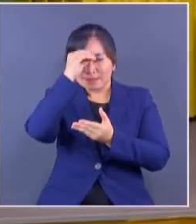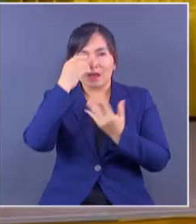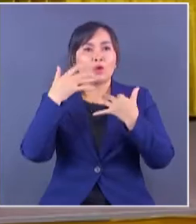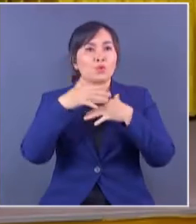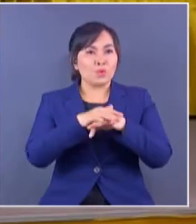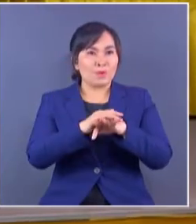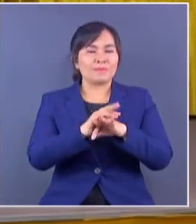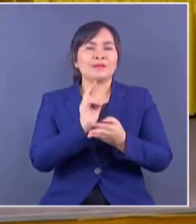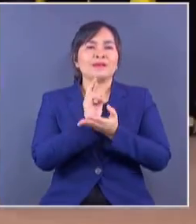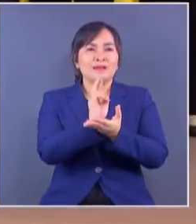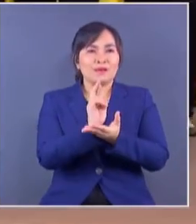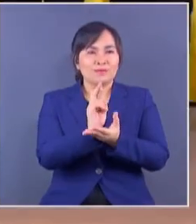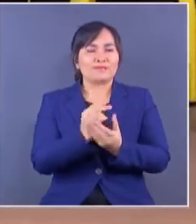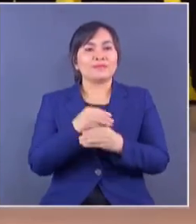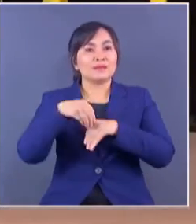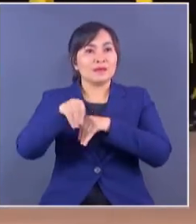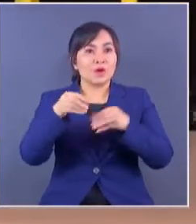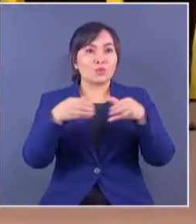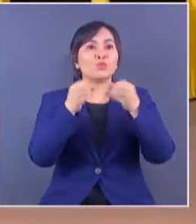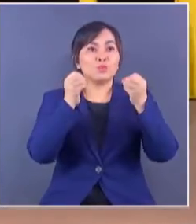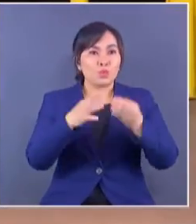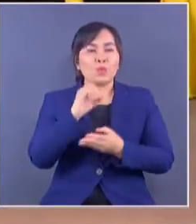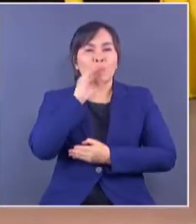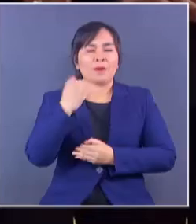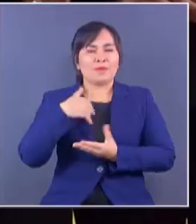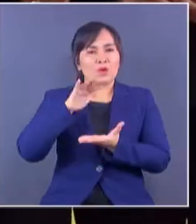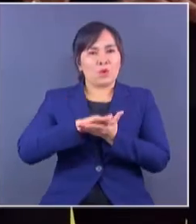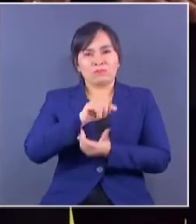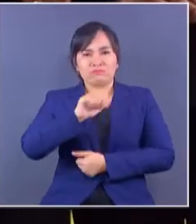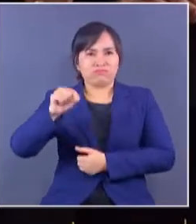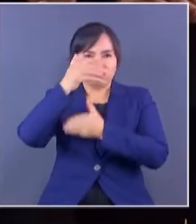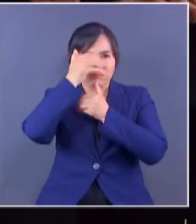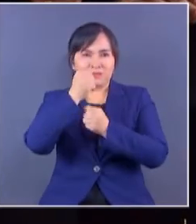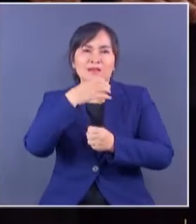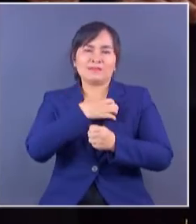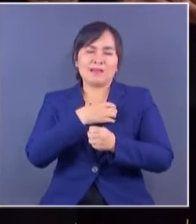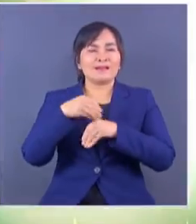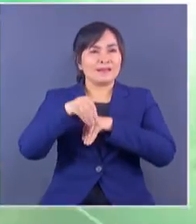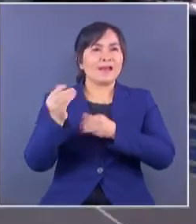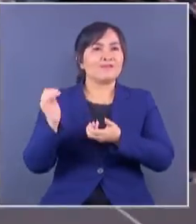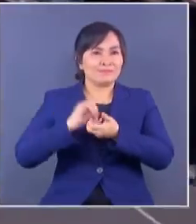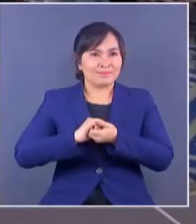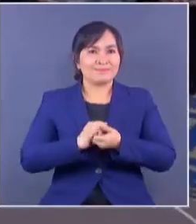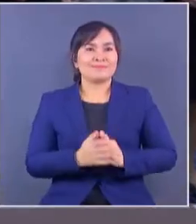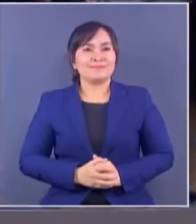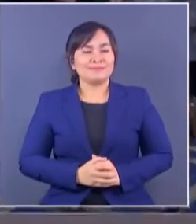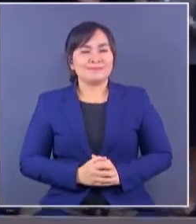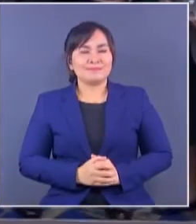ธีทั้งนี้เครือข่ายครูระบุว่ามีโรงเรียนอีกหลายแห่งที่สนใจเข้าร่วมเป็นเครือข่าย